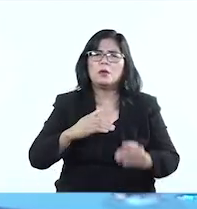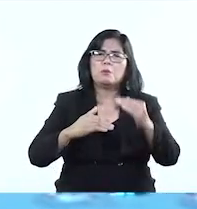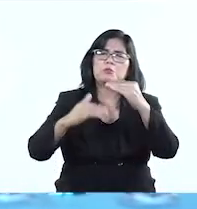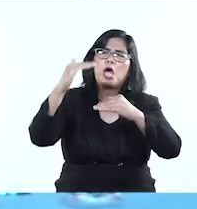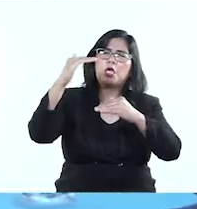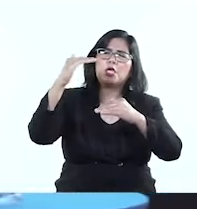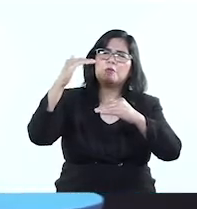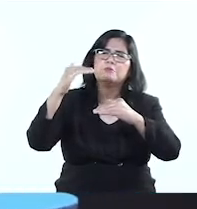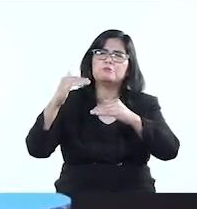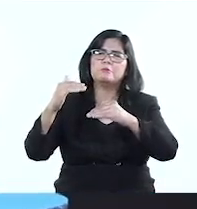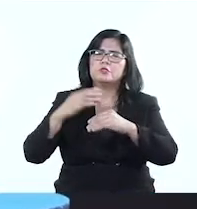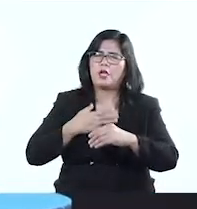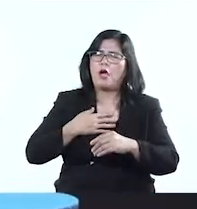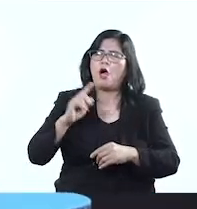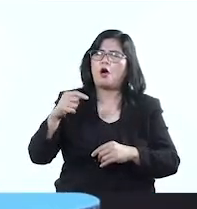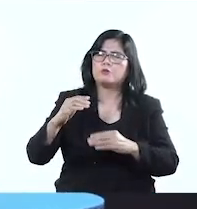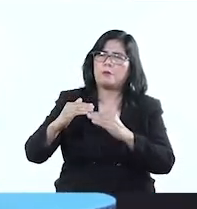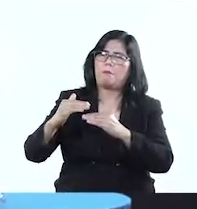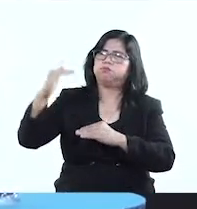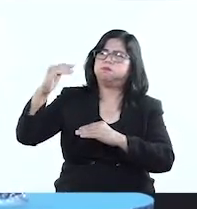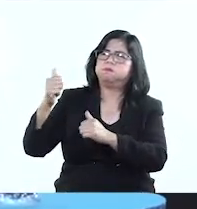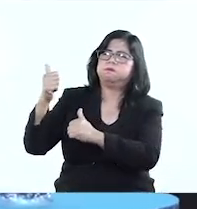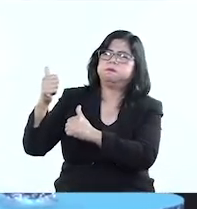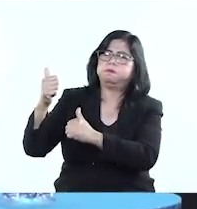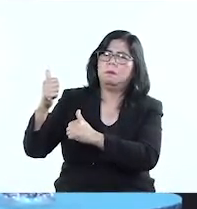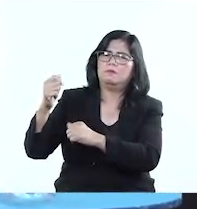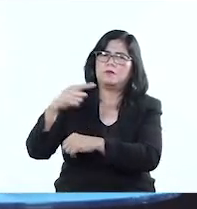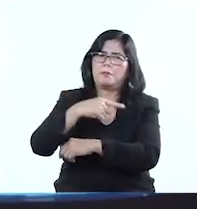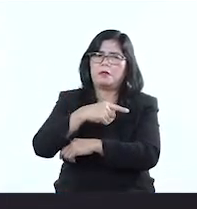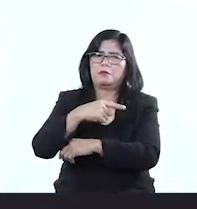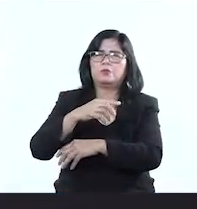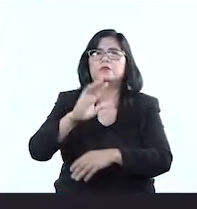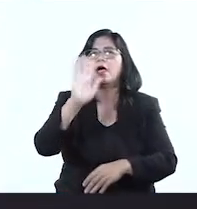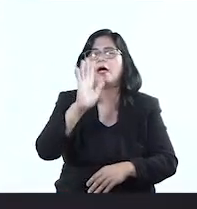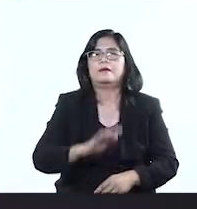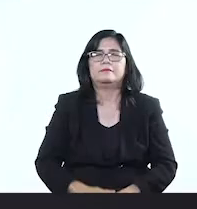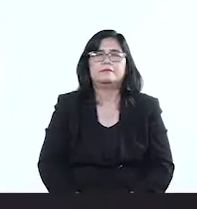mananya orang-orang seperti biasa susah melihat orang senang dan senang melihat orang susah susah